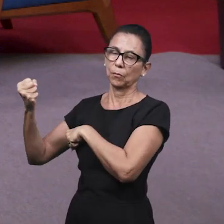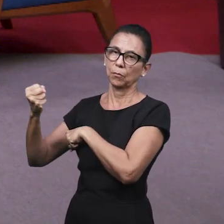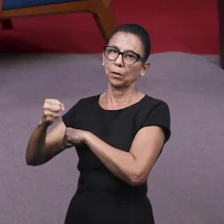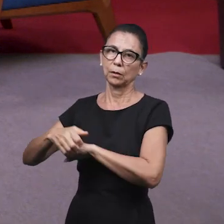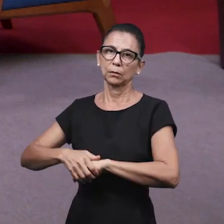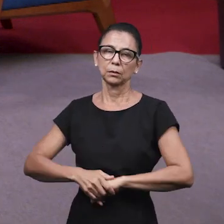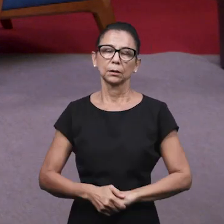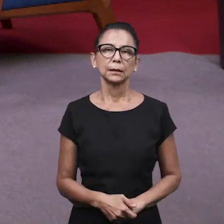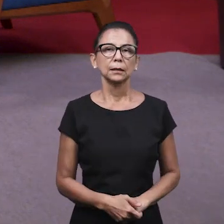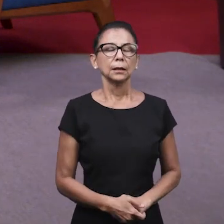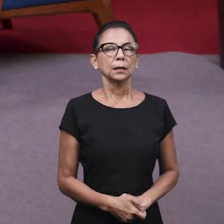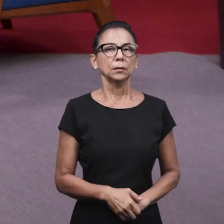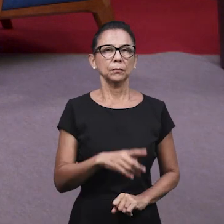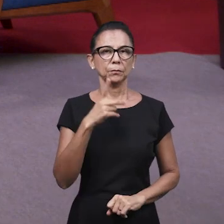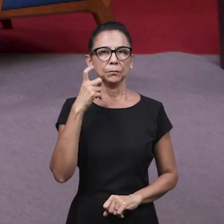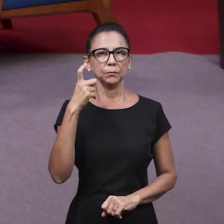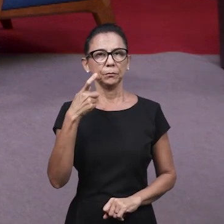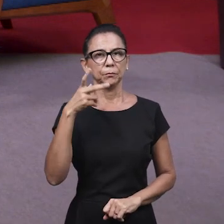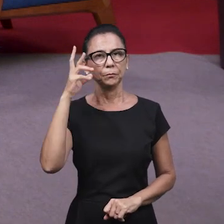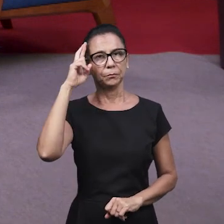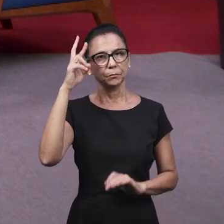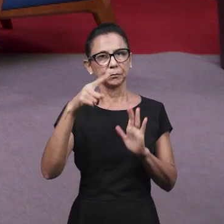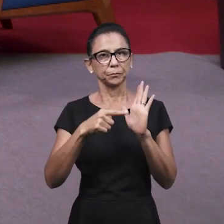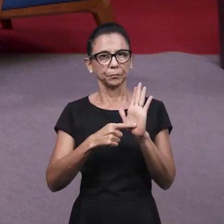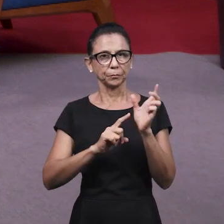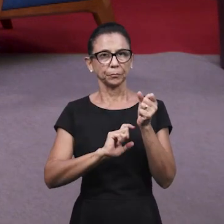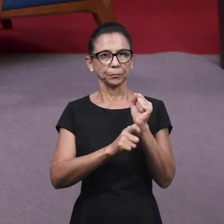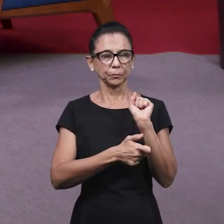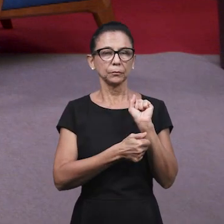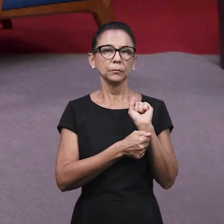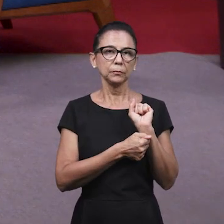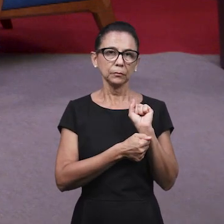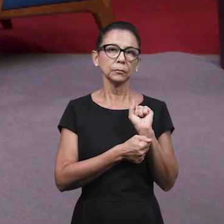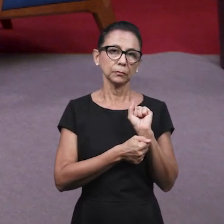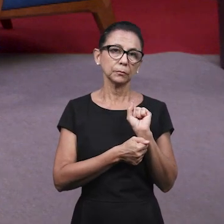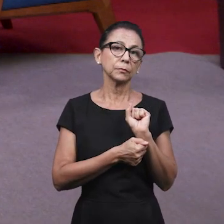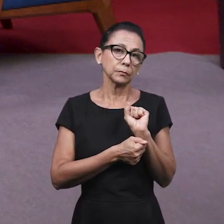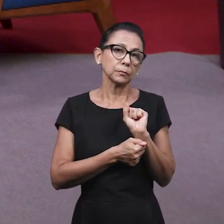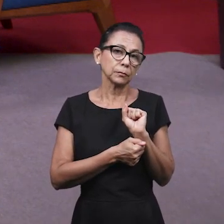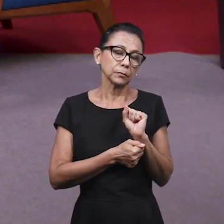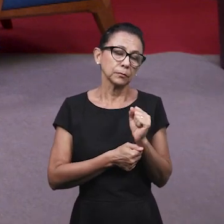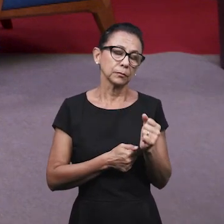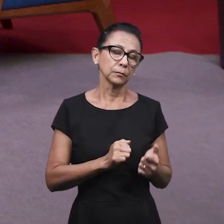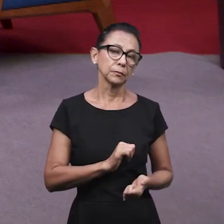sur le mystère. Donc ça, c'est un mystère.